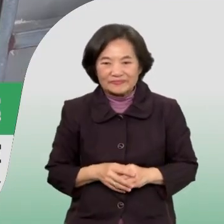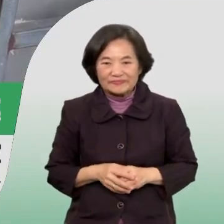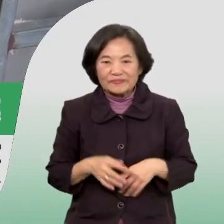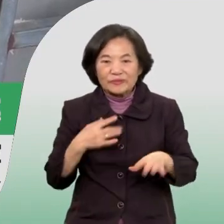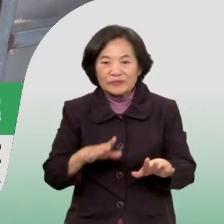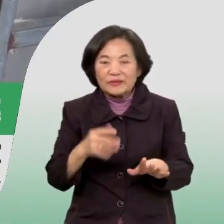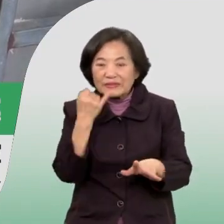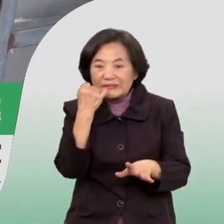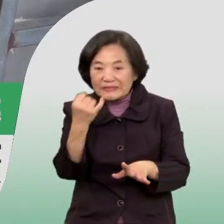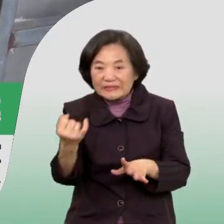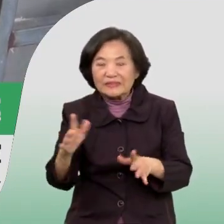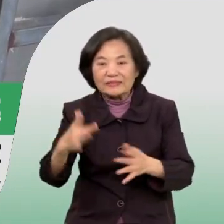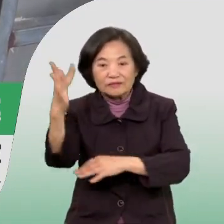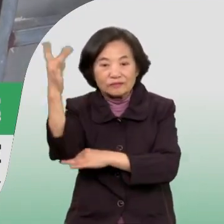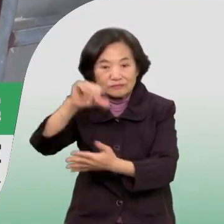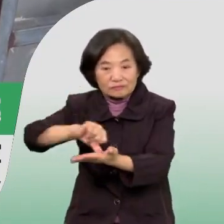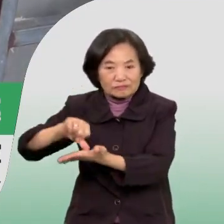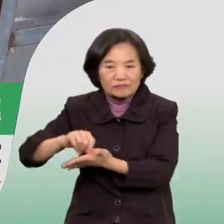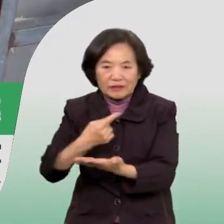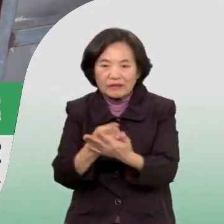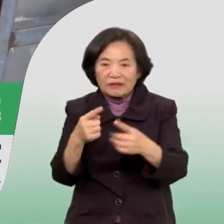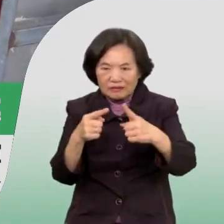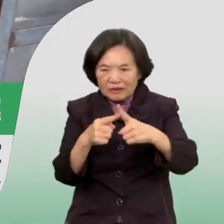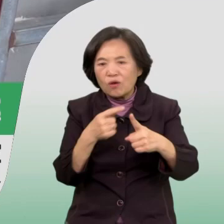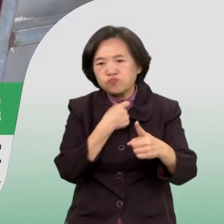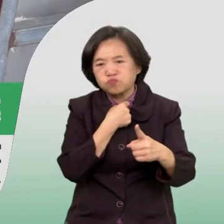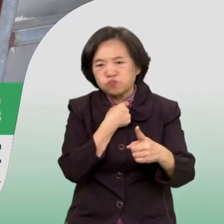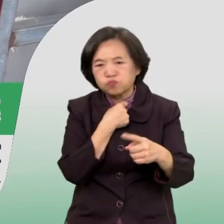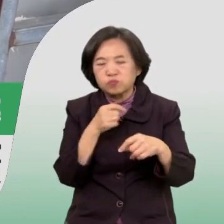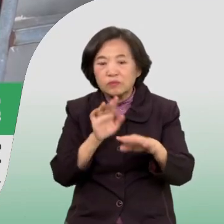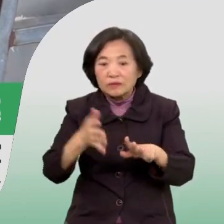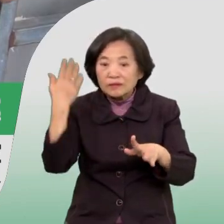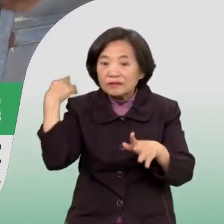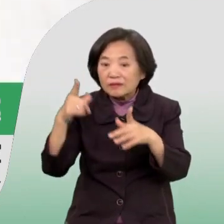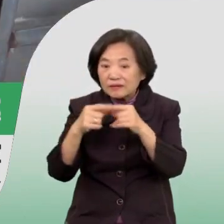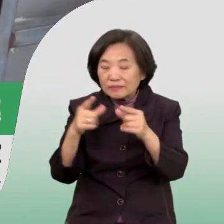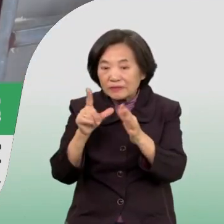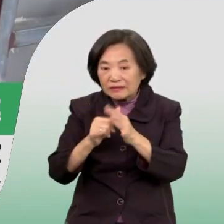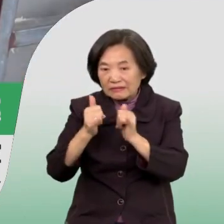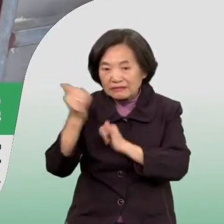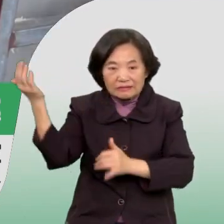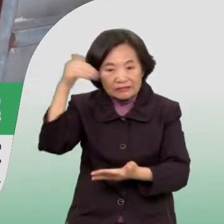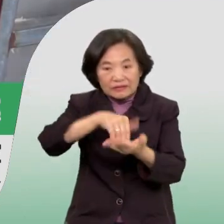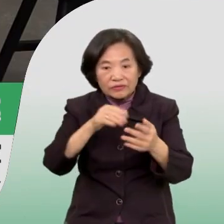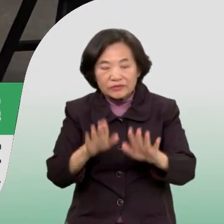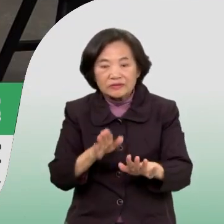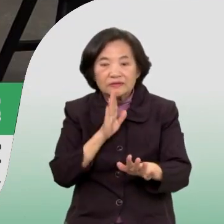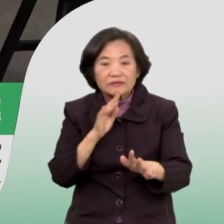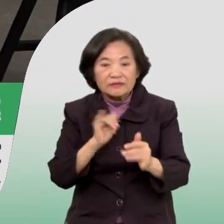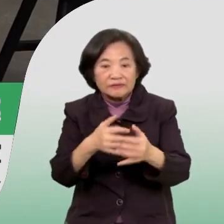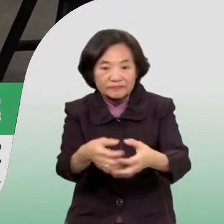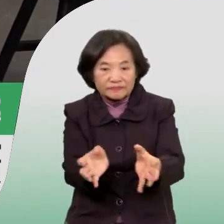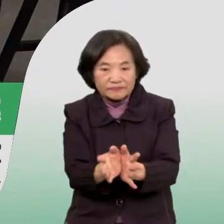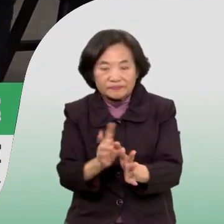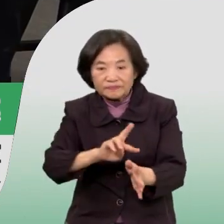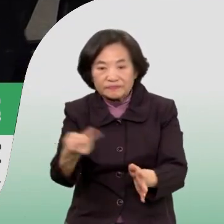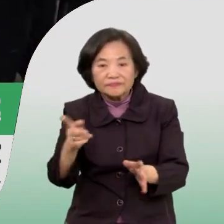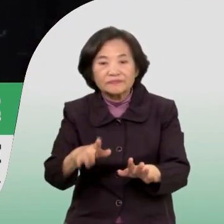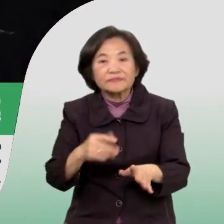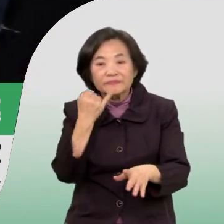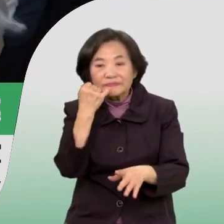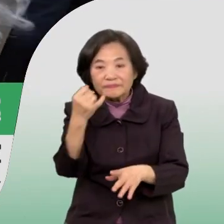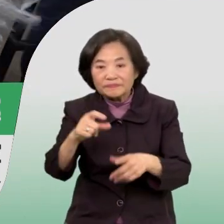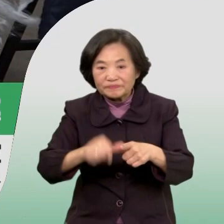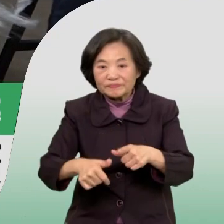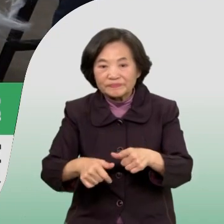学产的终身的书，哈哈多人讲。一件对日本书的嘢，蚕丝组织飞沙，转型都建立蚕丝公